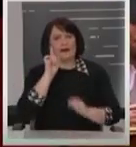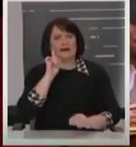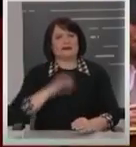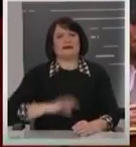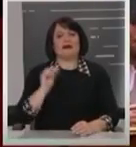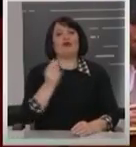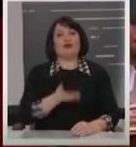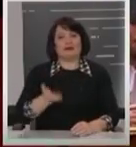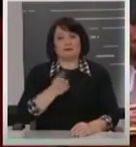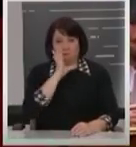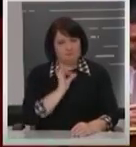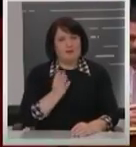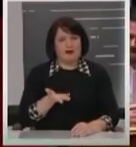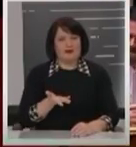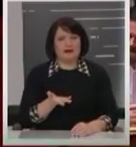πραγματικά